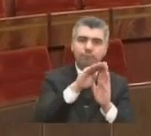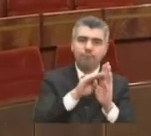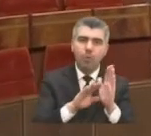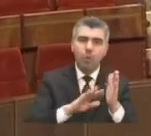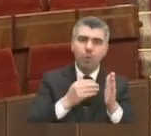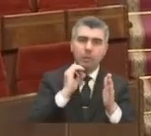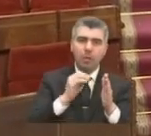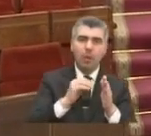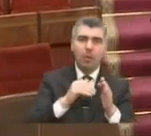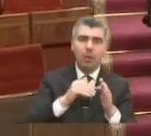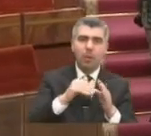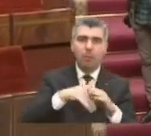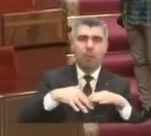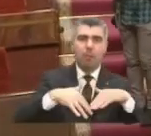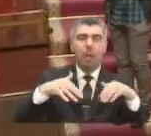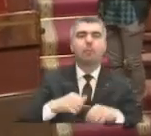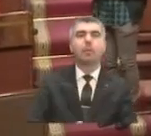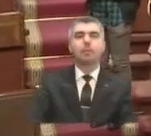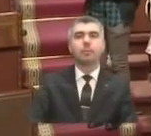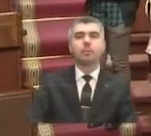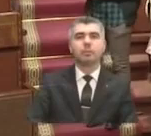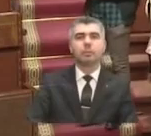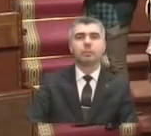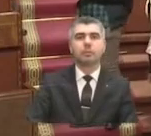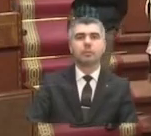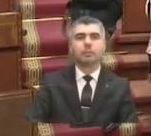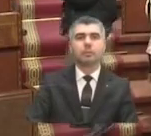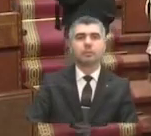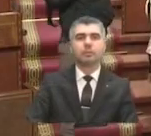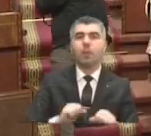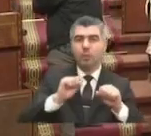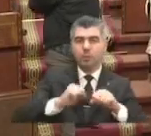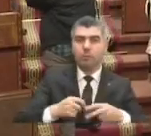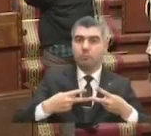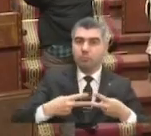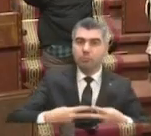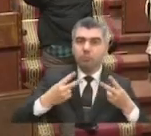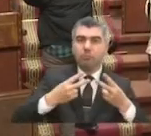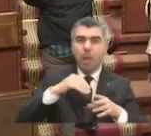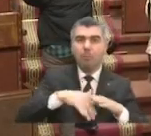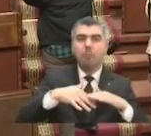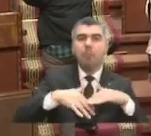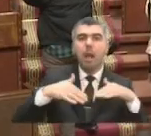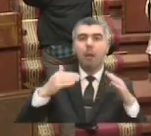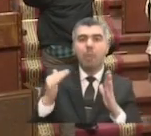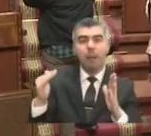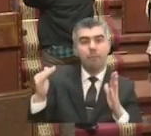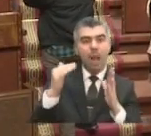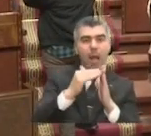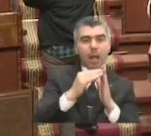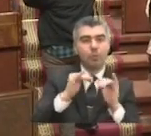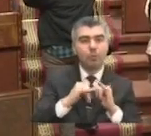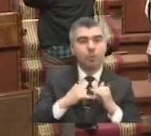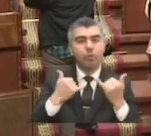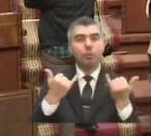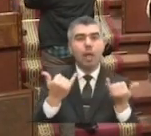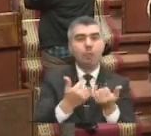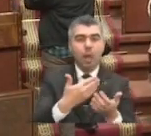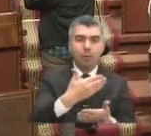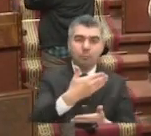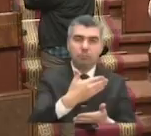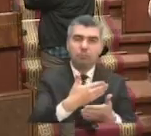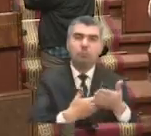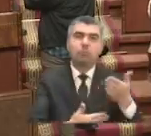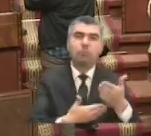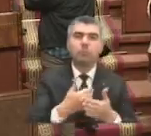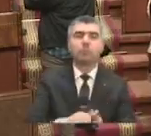والبرلمانيين غير المنتسبين وقد اصدر البرلمان المغربي في ختام هذه الجلسه نص البيان